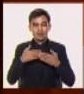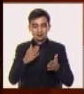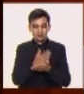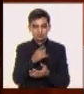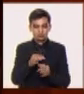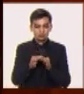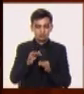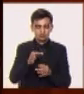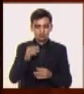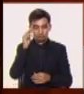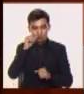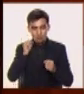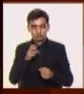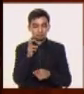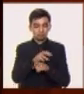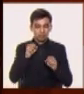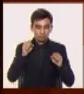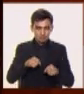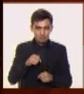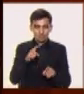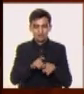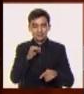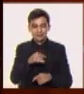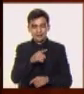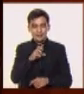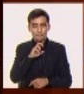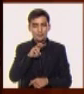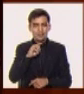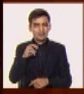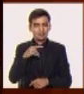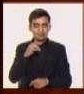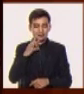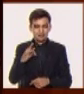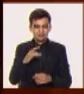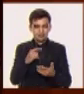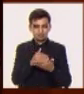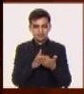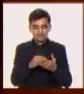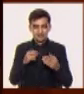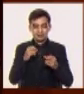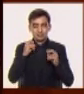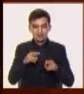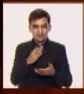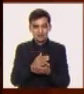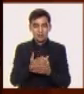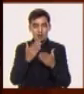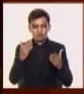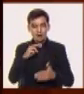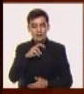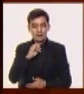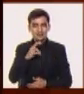и университетское образование в том числе, но они делают, у них такой blended program получается, когда большие